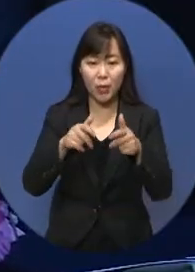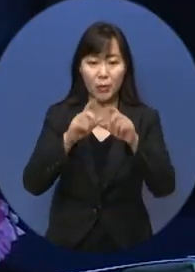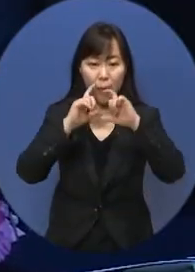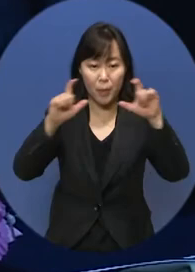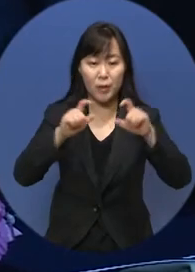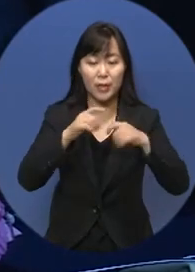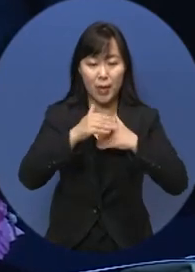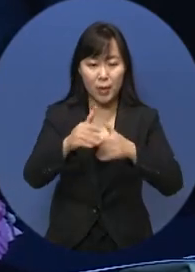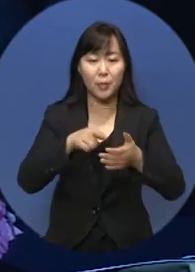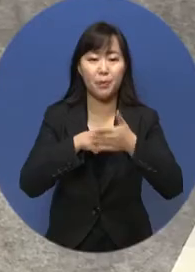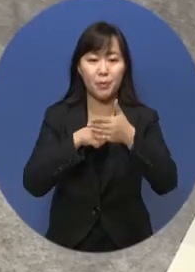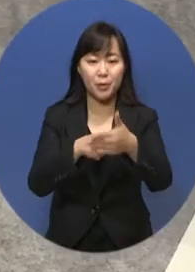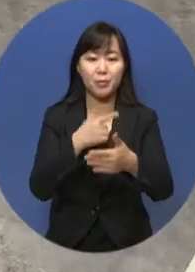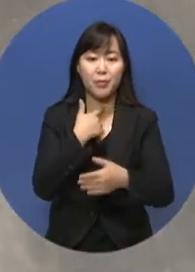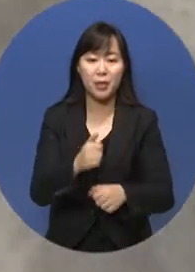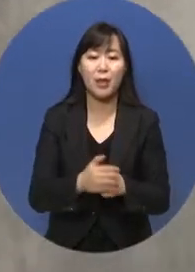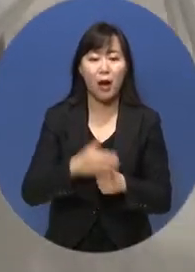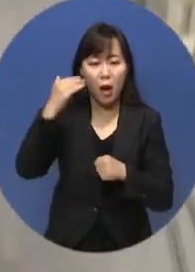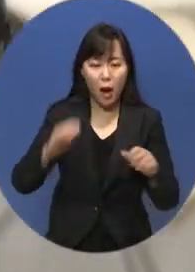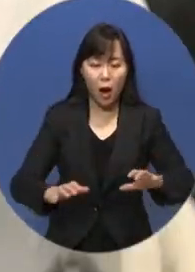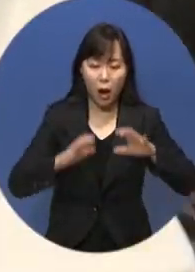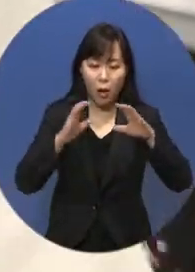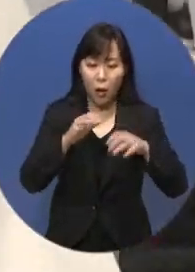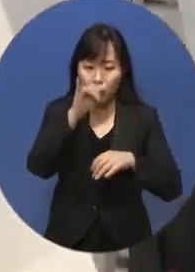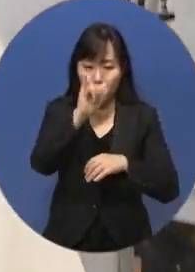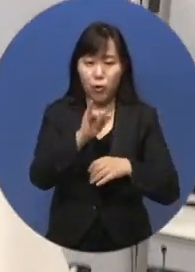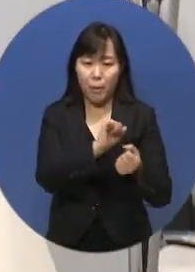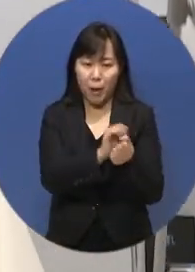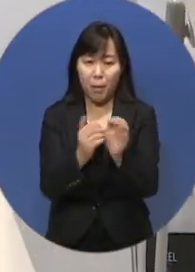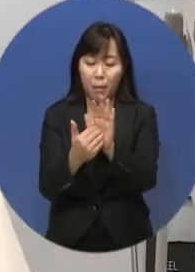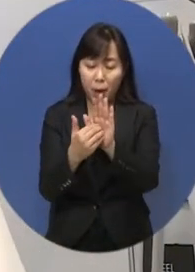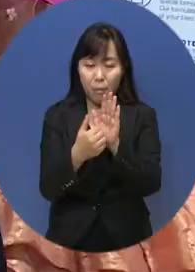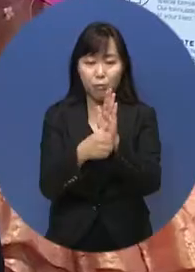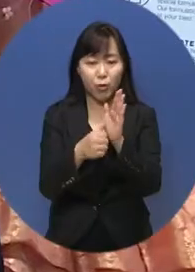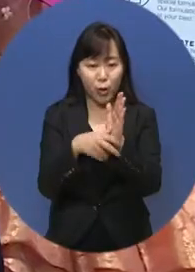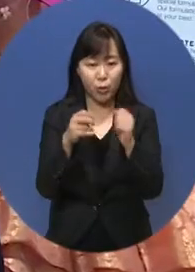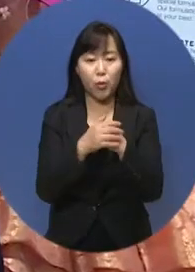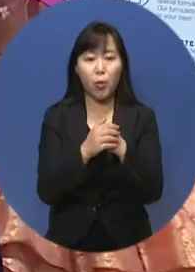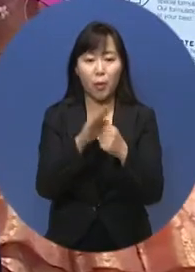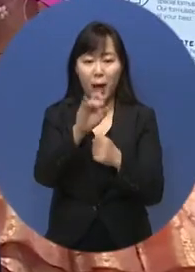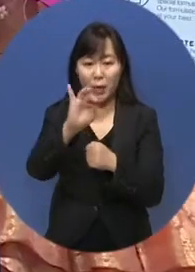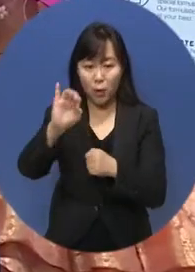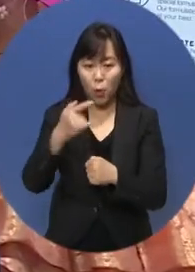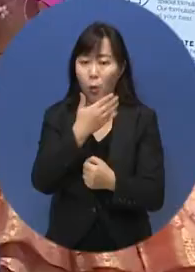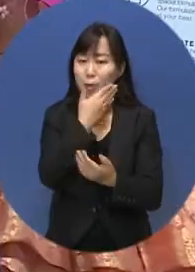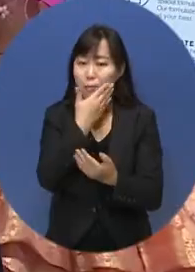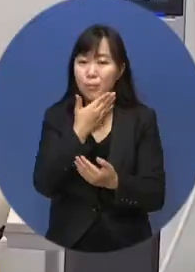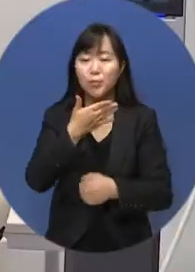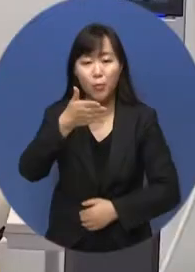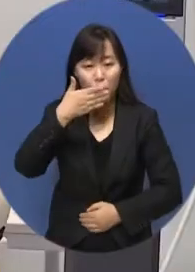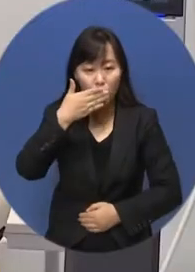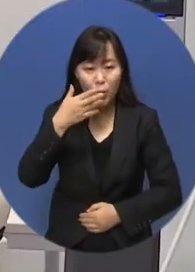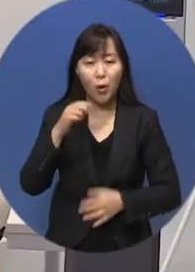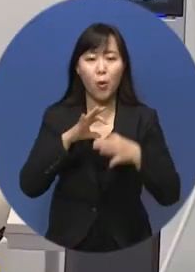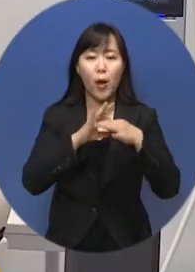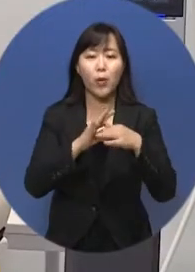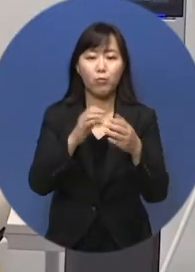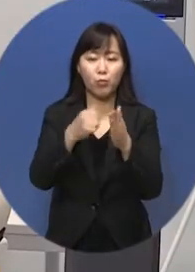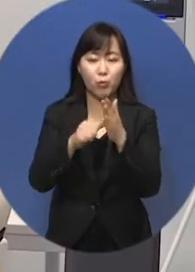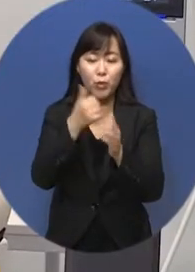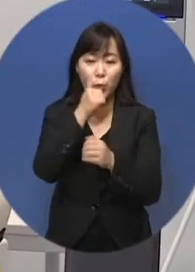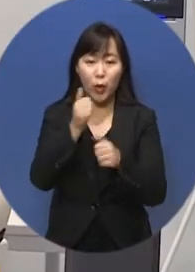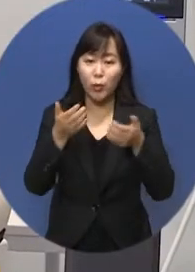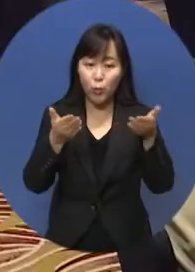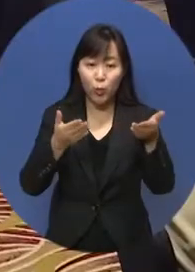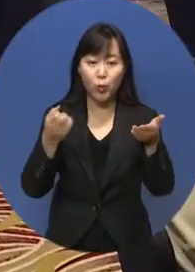진행했습니다. 한국의 우수 방역 물품과 바이오, 화장품, 식품 등 관련 물품 등을